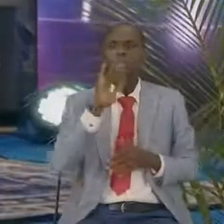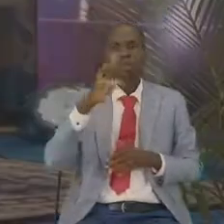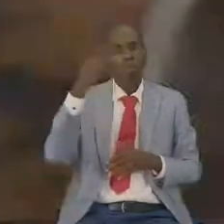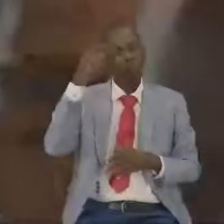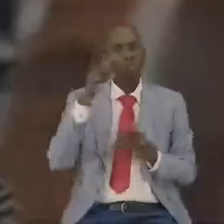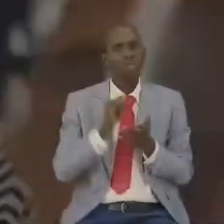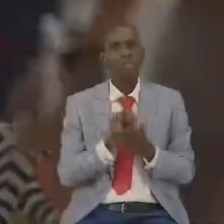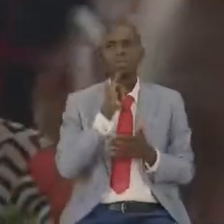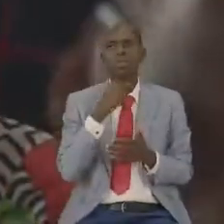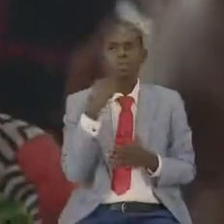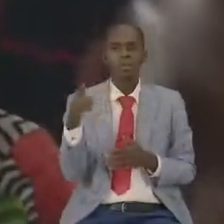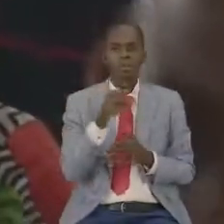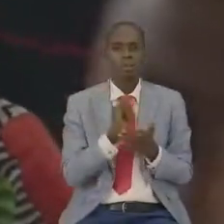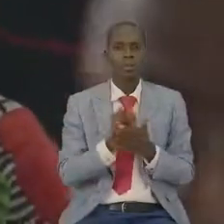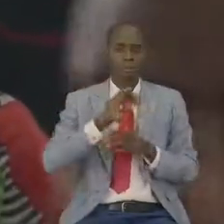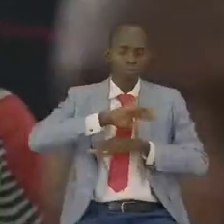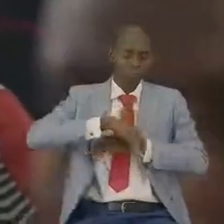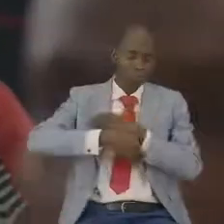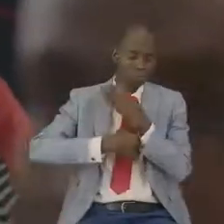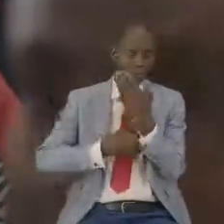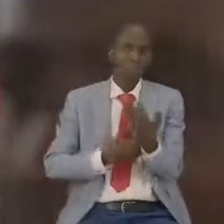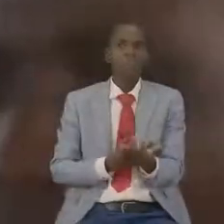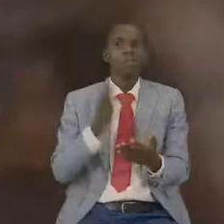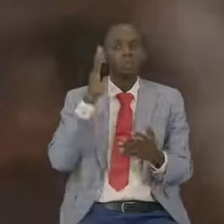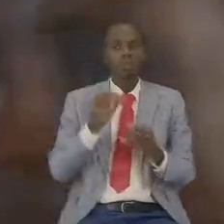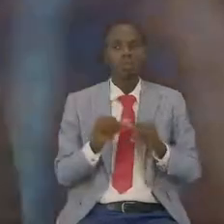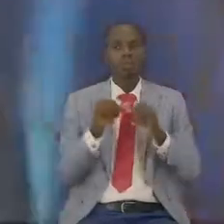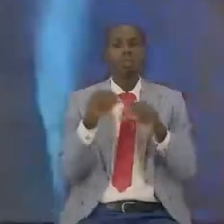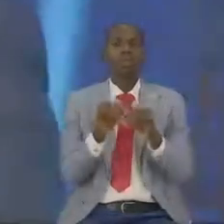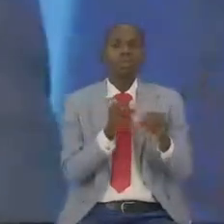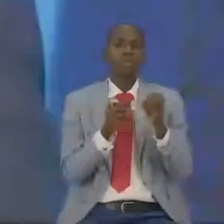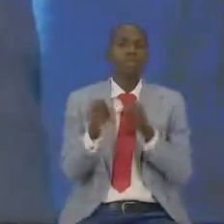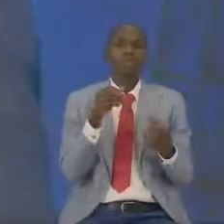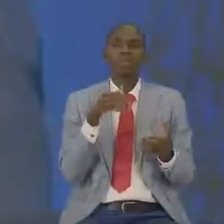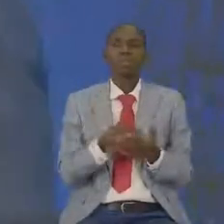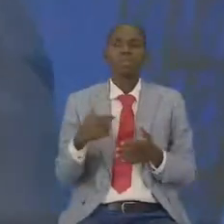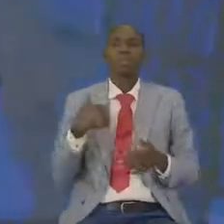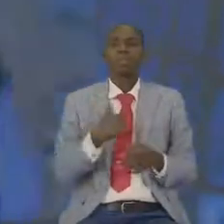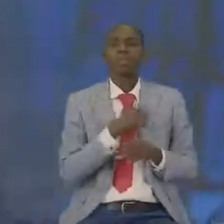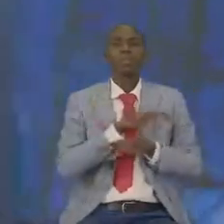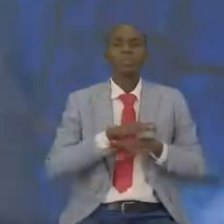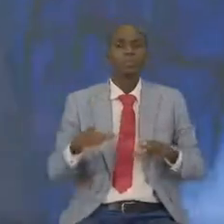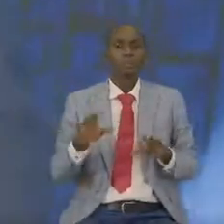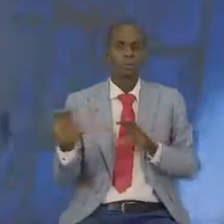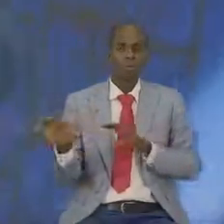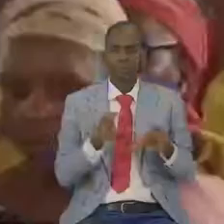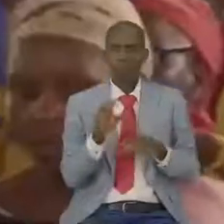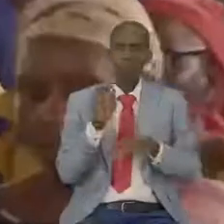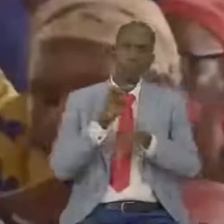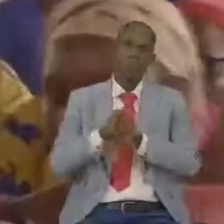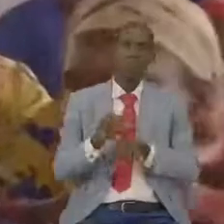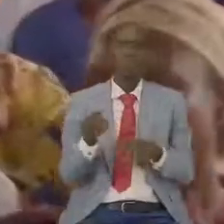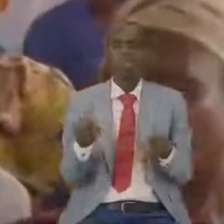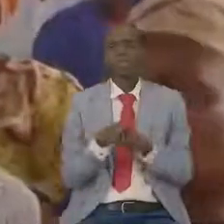Et tu te réveilles le matin. Et tu commences à te bagarrer encore. Nous n'exécutons pas le ministère comme ça.